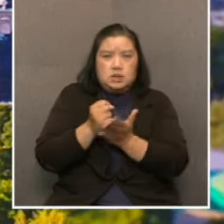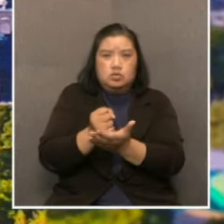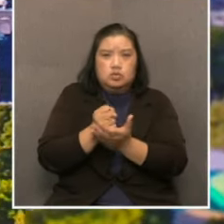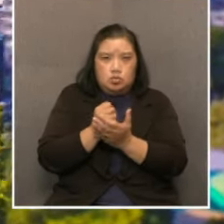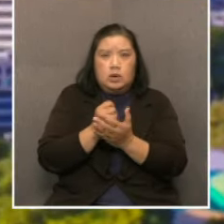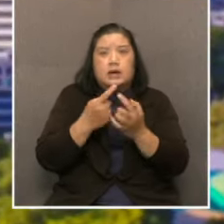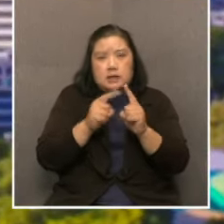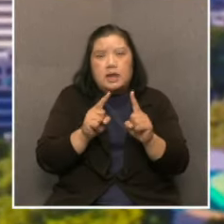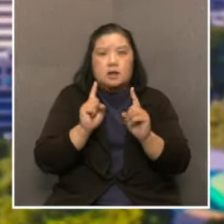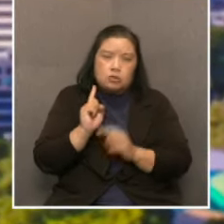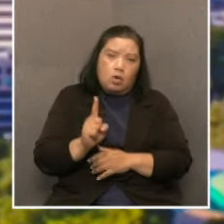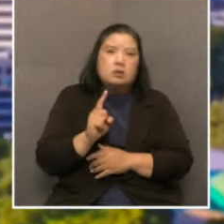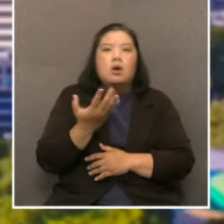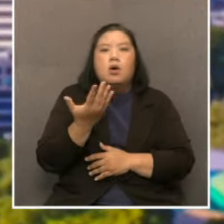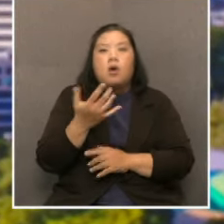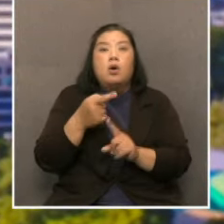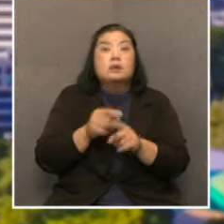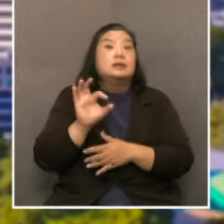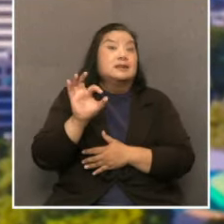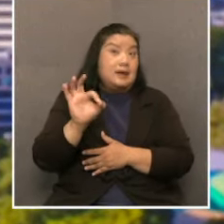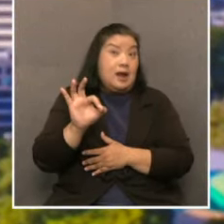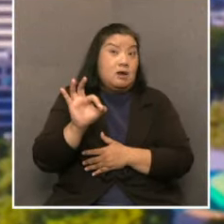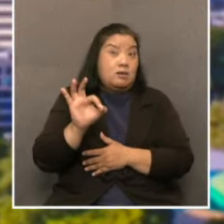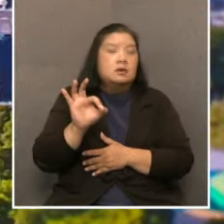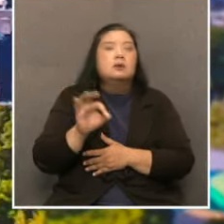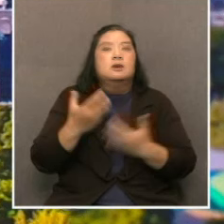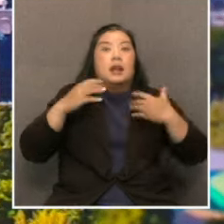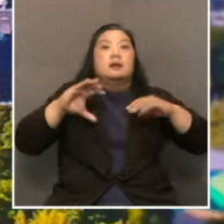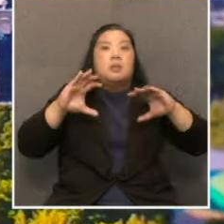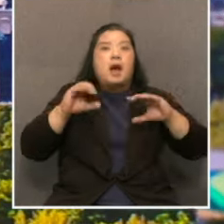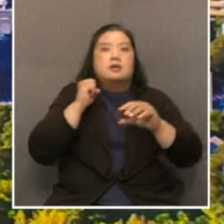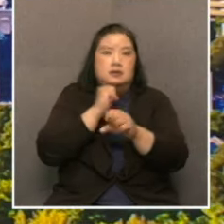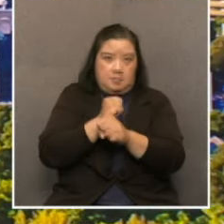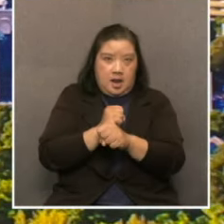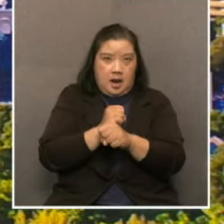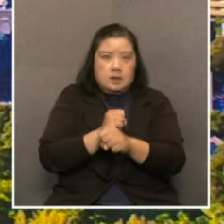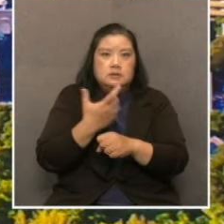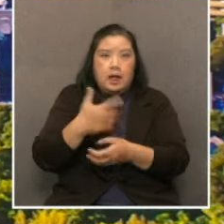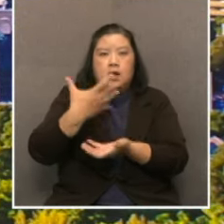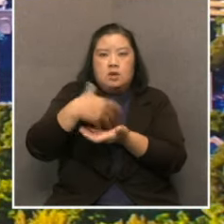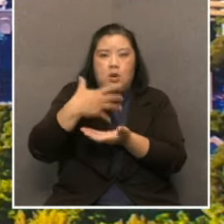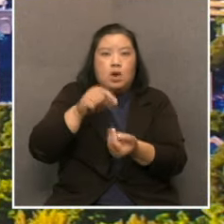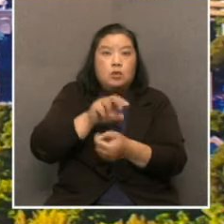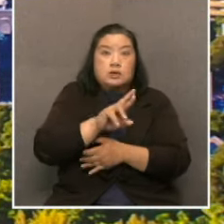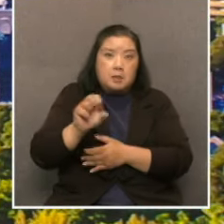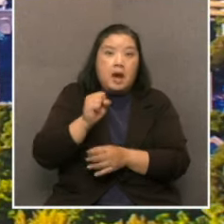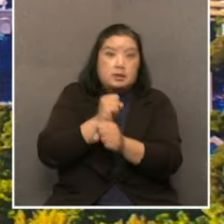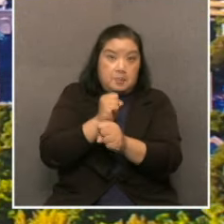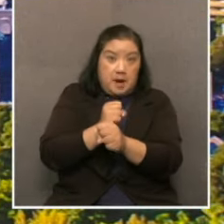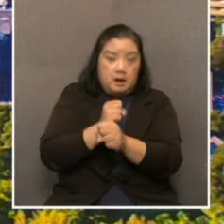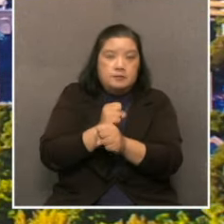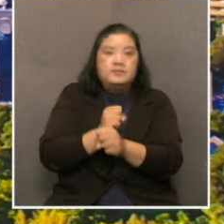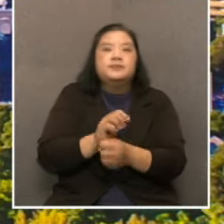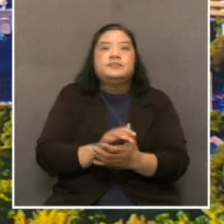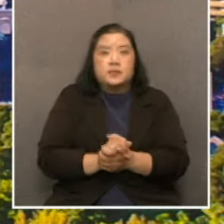นถึงเดือนกันยายนก่อนนะคะก็จะเป็นช่วงเวลาที่รัฐบาลชุดใหม่มีการแถลงนโยบายที่ชัดเจนมากขึ้นและวันนี้นะคะเราจะมาเจา